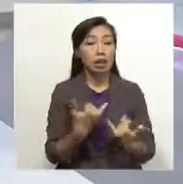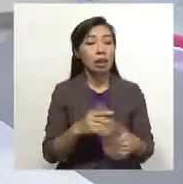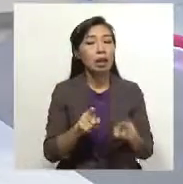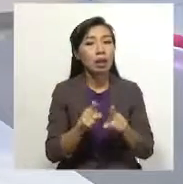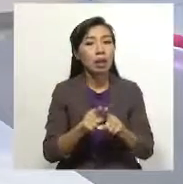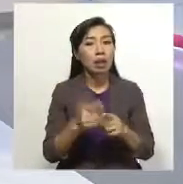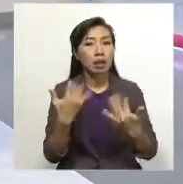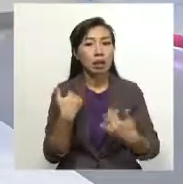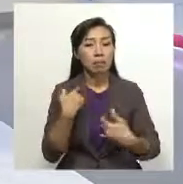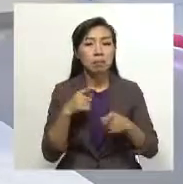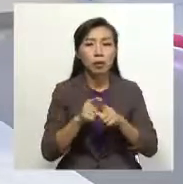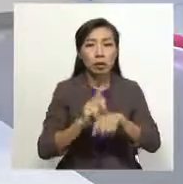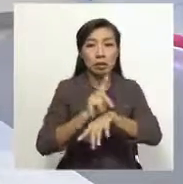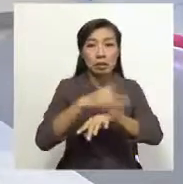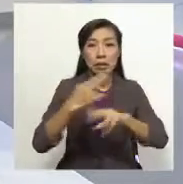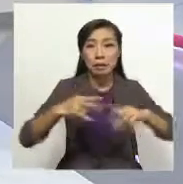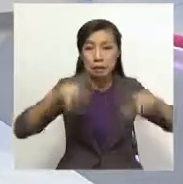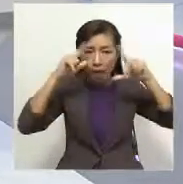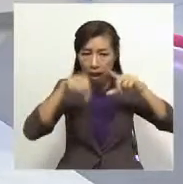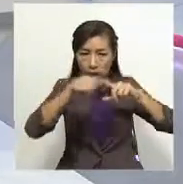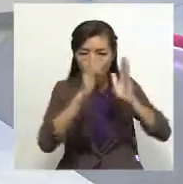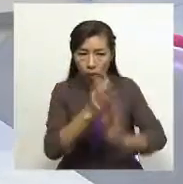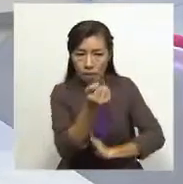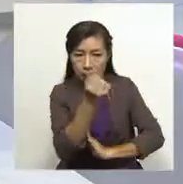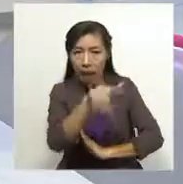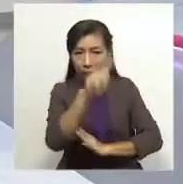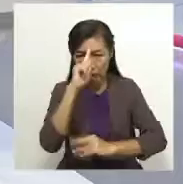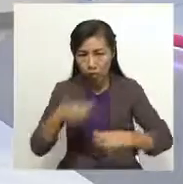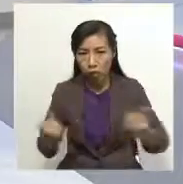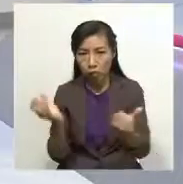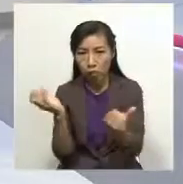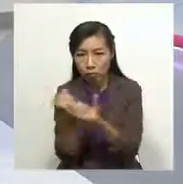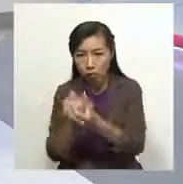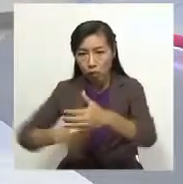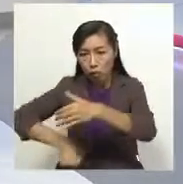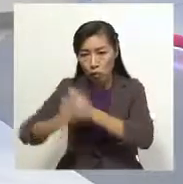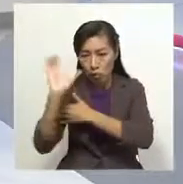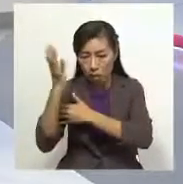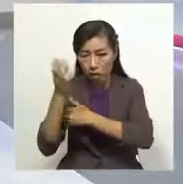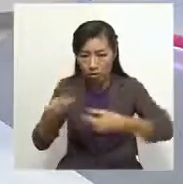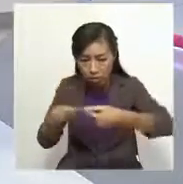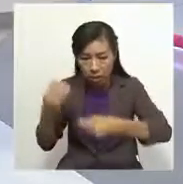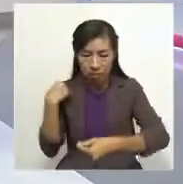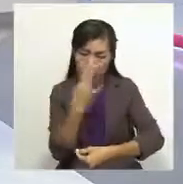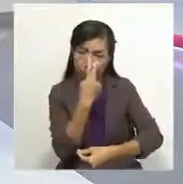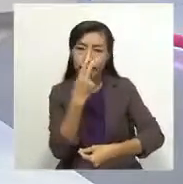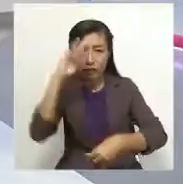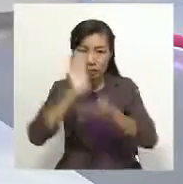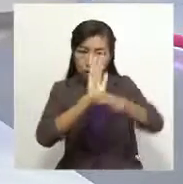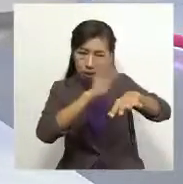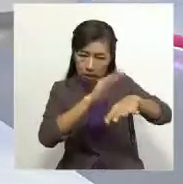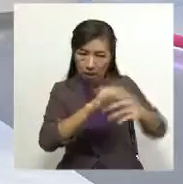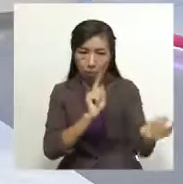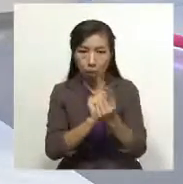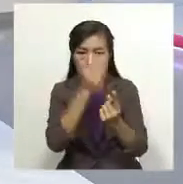อย15คนที่มีพฤติกรรมพัวพันพนันกับฟุตบอลก็จะถูกตำรวจเรียกมาสอบปากคำค่ะเพราะว่าไปโพสต์ข้อความค่ะคุณส